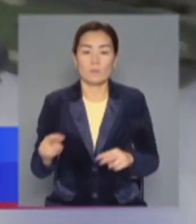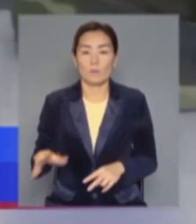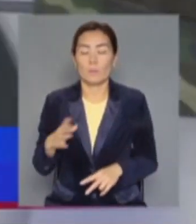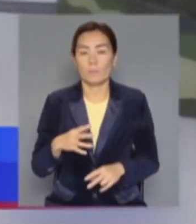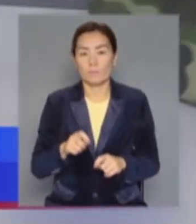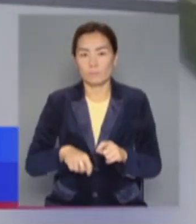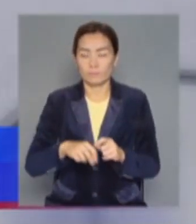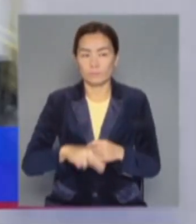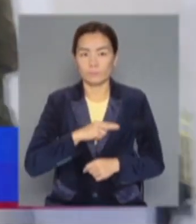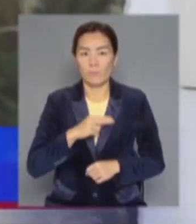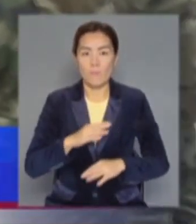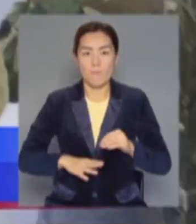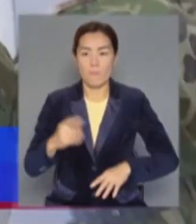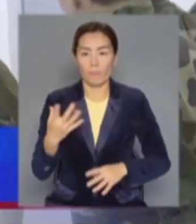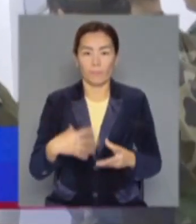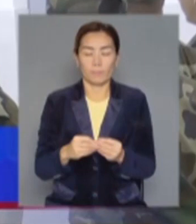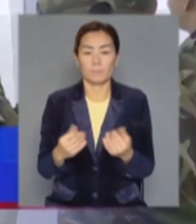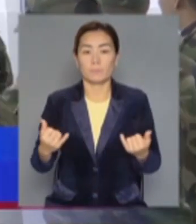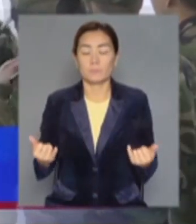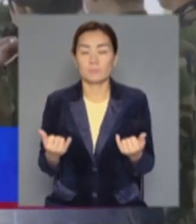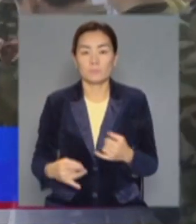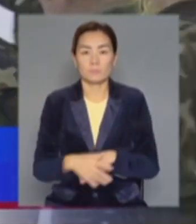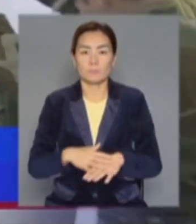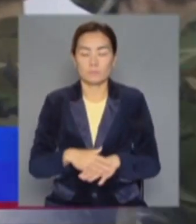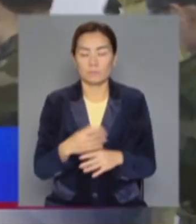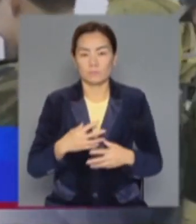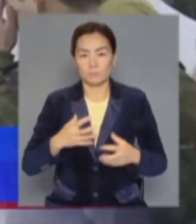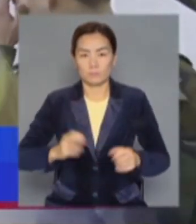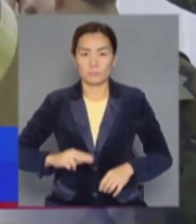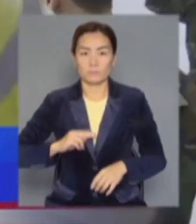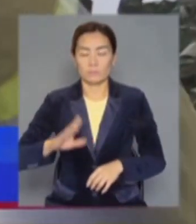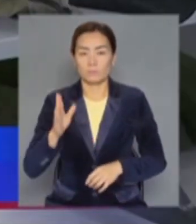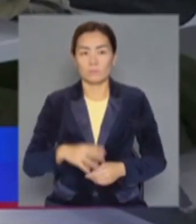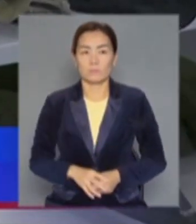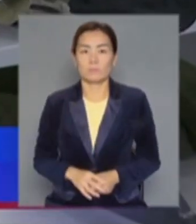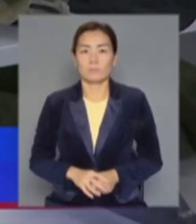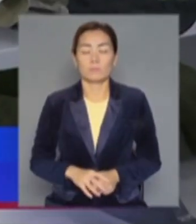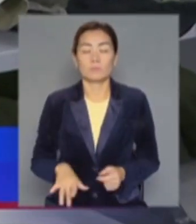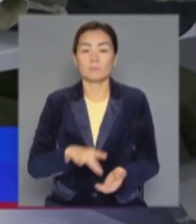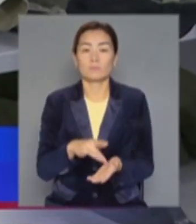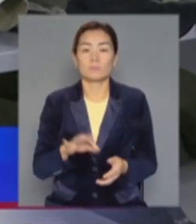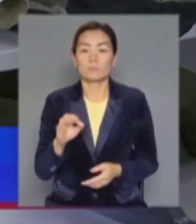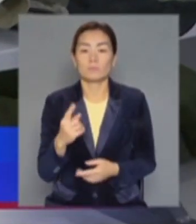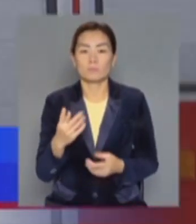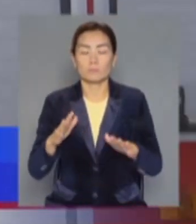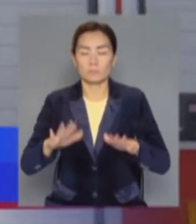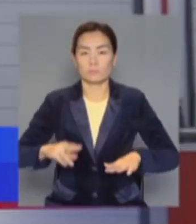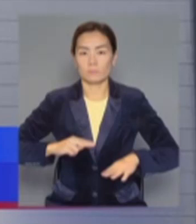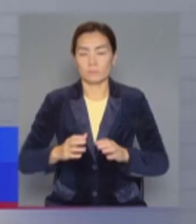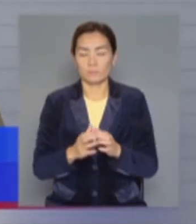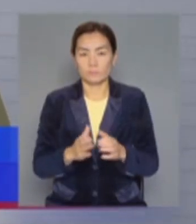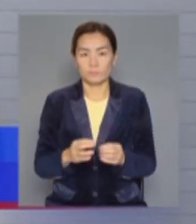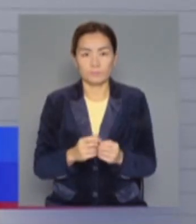жіті қадағалайтын. Мамандық иелері күні бүгінге дейін халыққа қалтқысыз еңбек етіп келеді. Облыс орталығындағы өрт сөндіру бөлімдері де төтенше